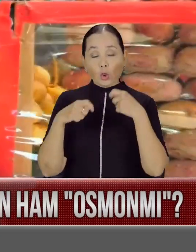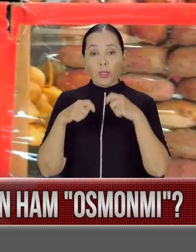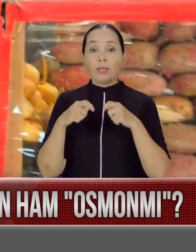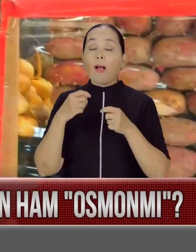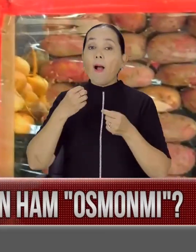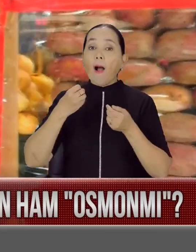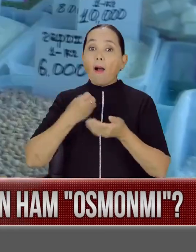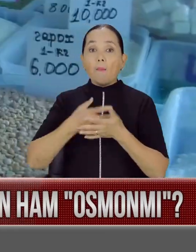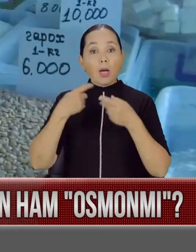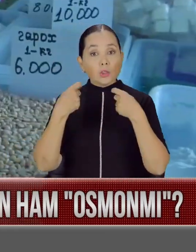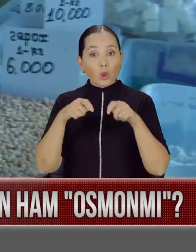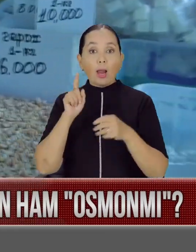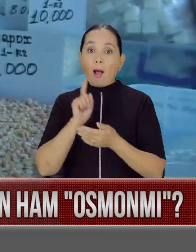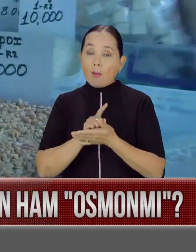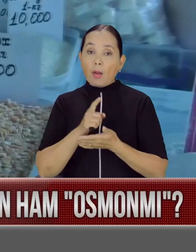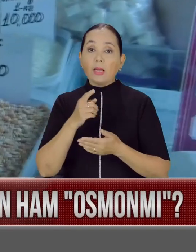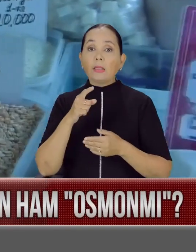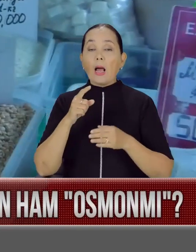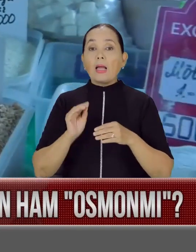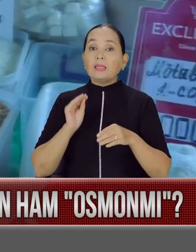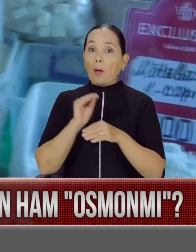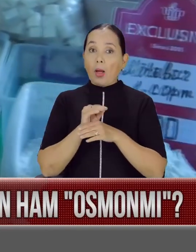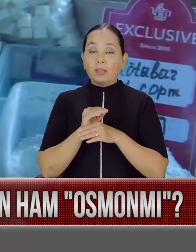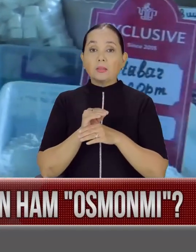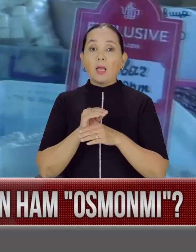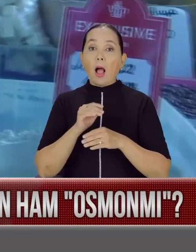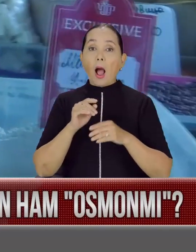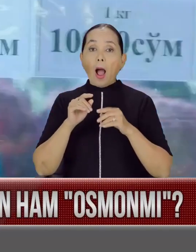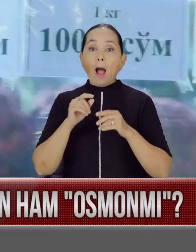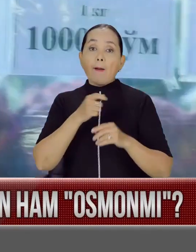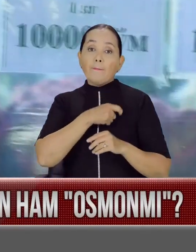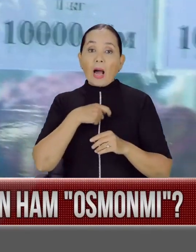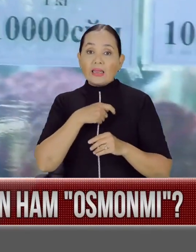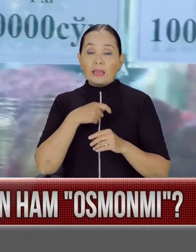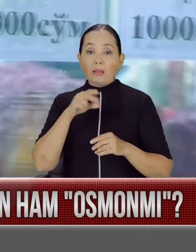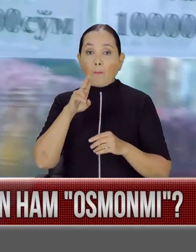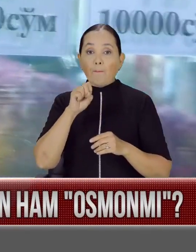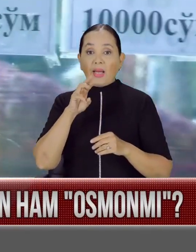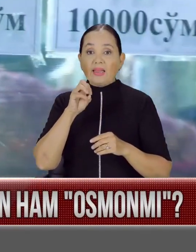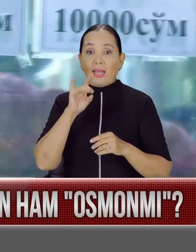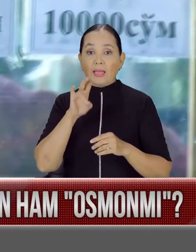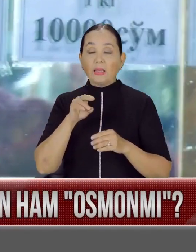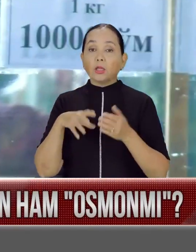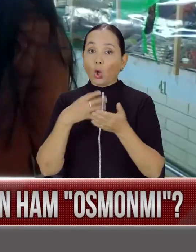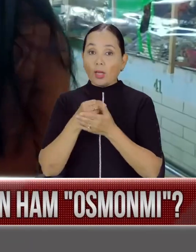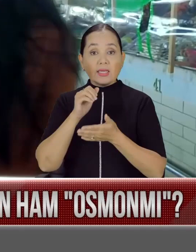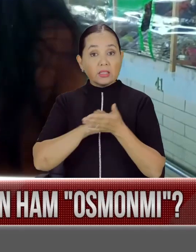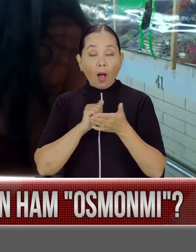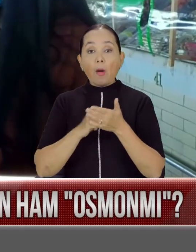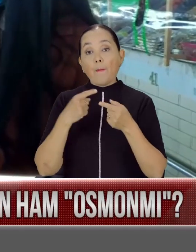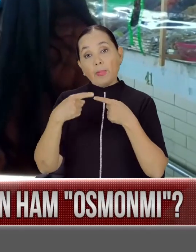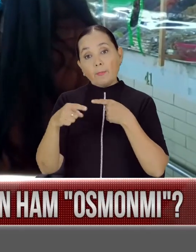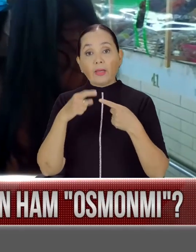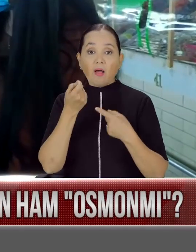Qimmat sotilayotgan albatta ular o'zi betga rastada dopamin patent to'laganligi tufayli, shu sababli ularning narxi ozmas